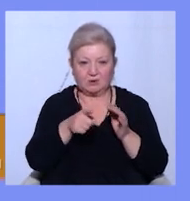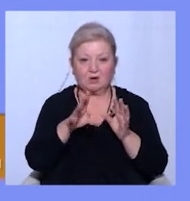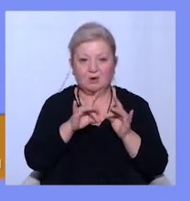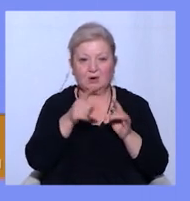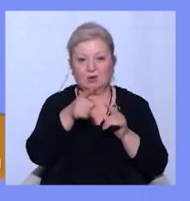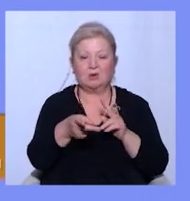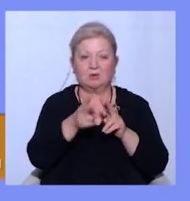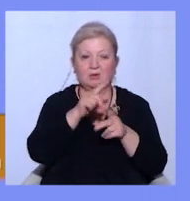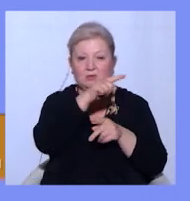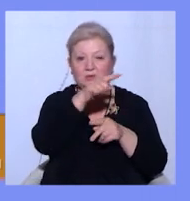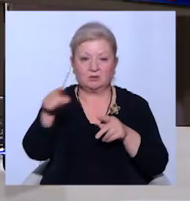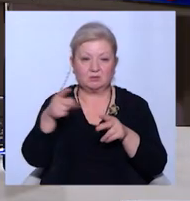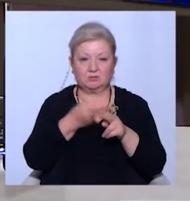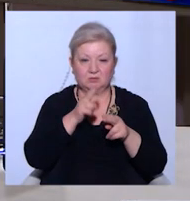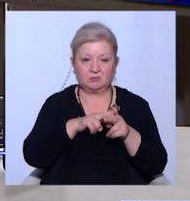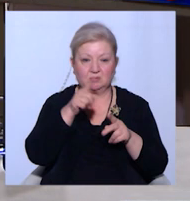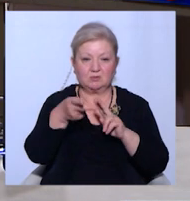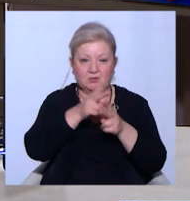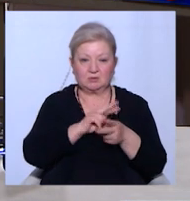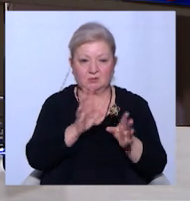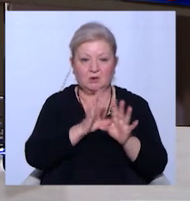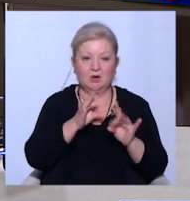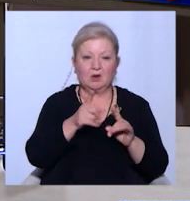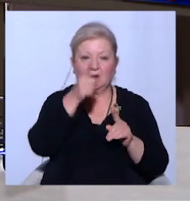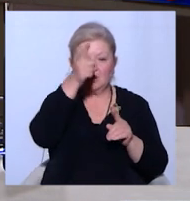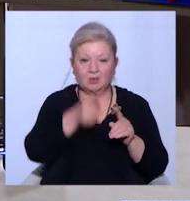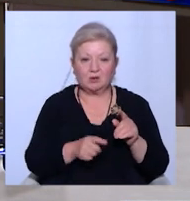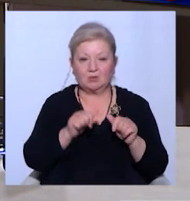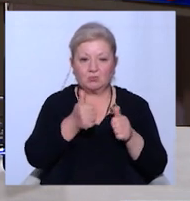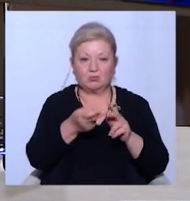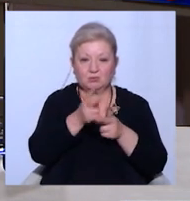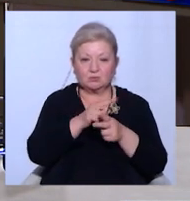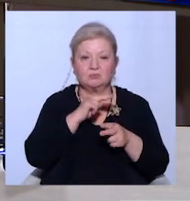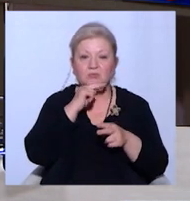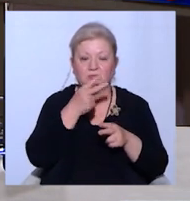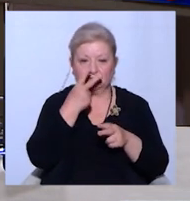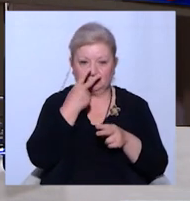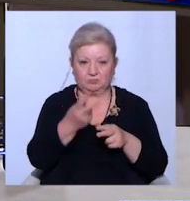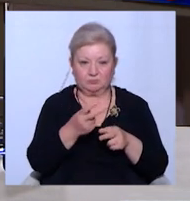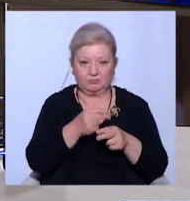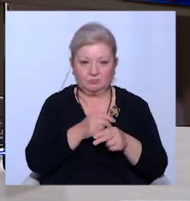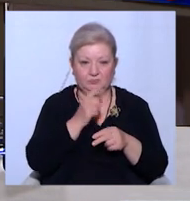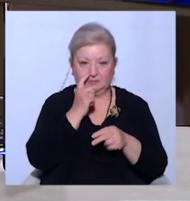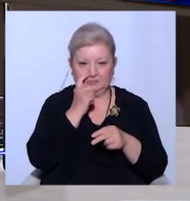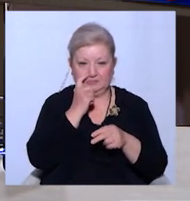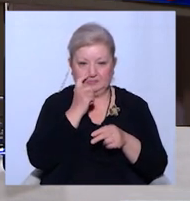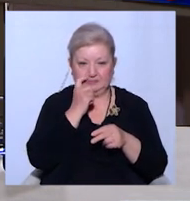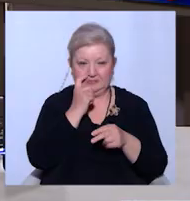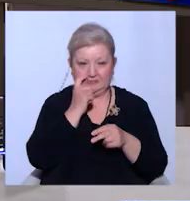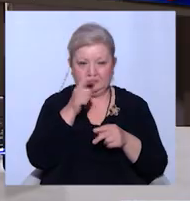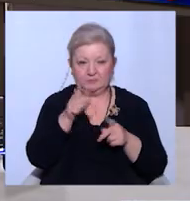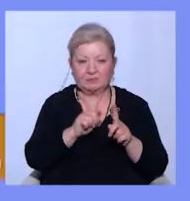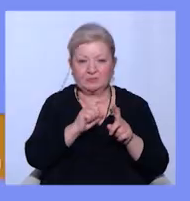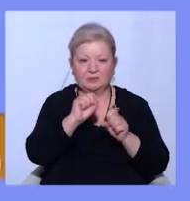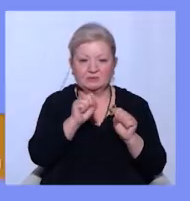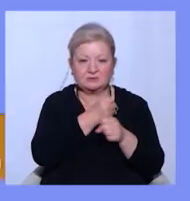ამ მომენტში ხდება ნულის ტოლი, ეს არის ტრაექტორიის უმაღლესი წერტილი და შემდეგ იძენს უარყოფით მნიშვნელობას